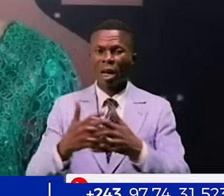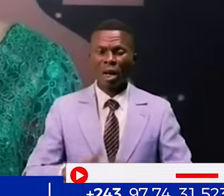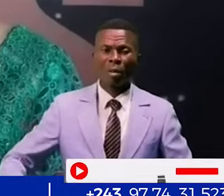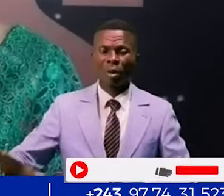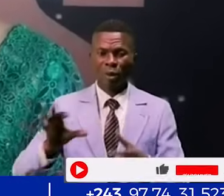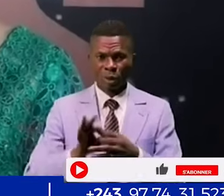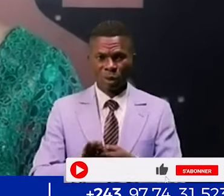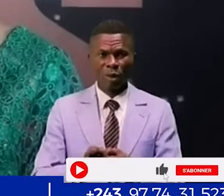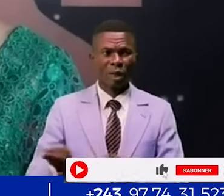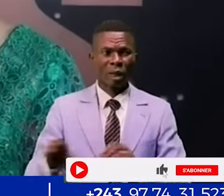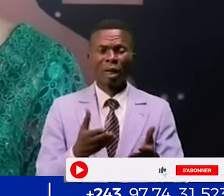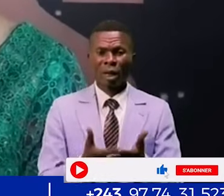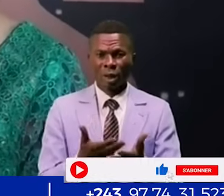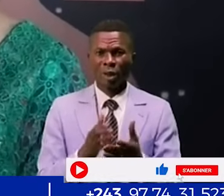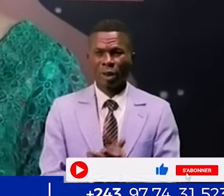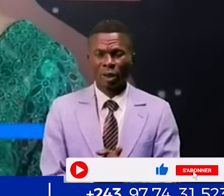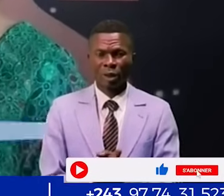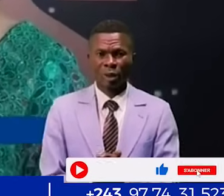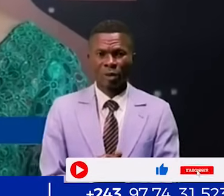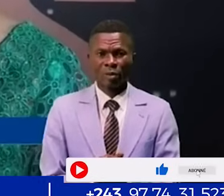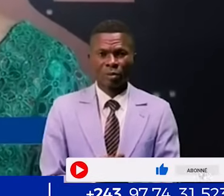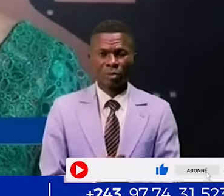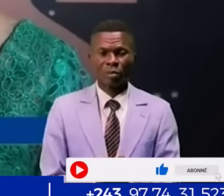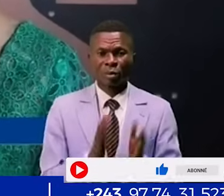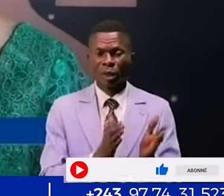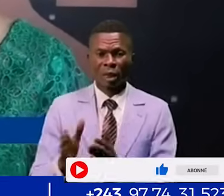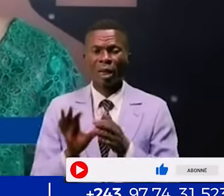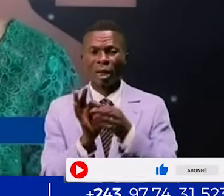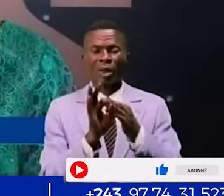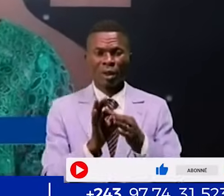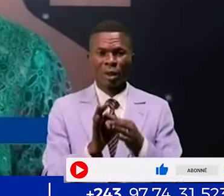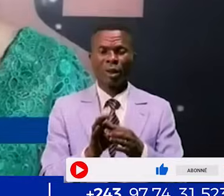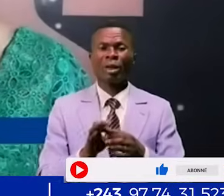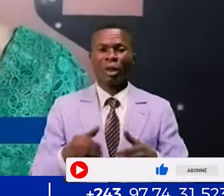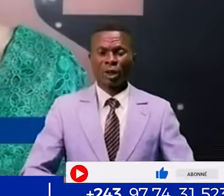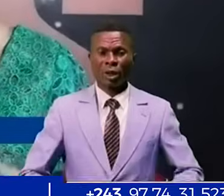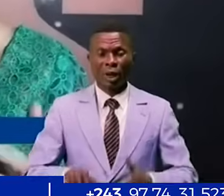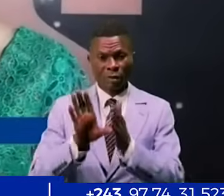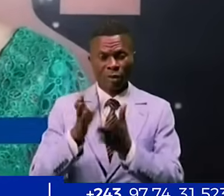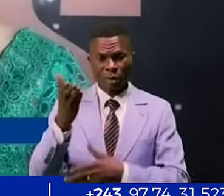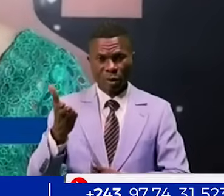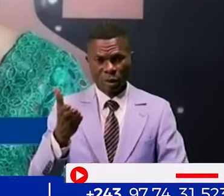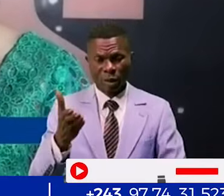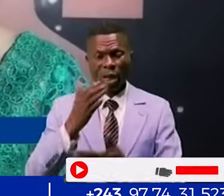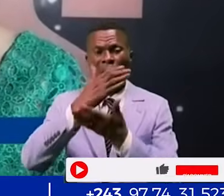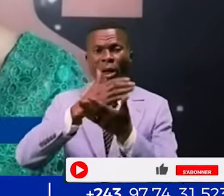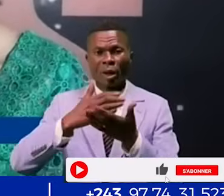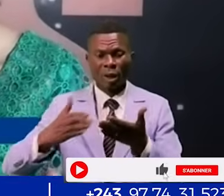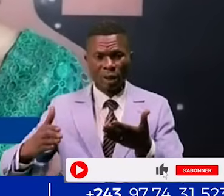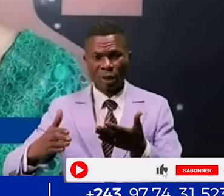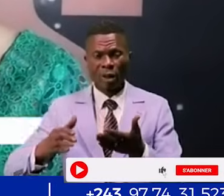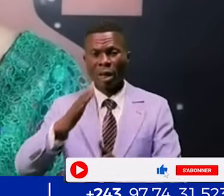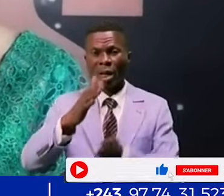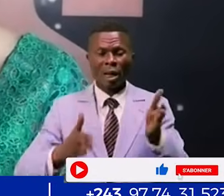région. C'était vraiment avec beaucoup de joie que nous avons collaboré avec ces jeunes cinéastes. Donc la moitié des recettes